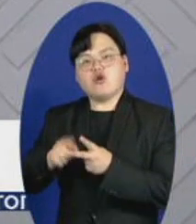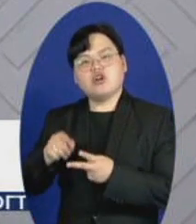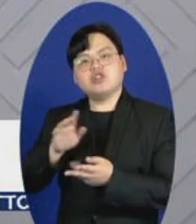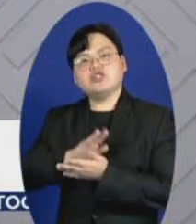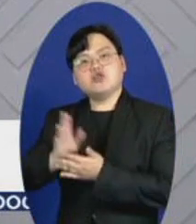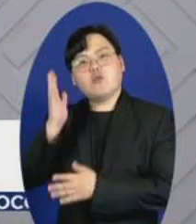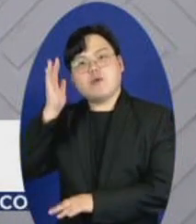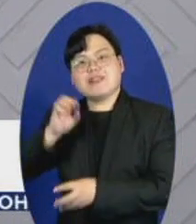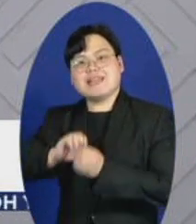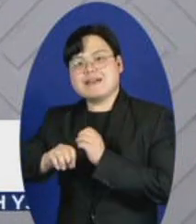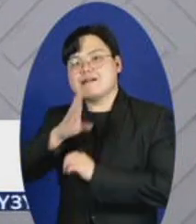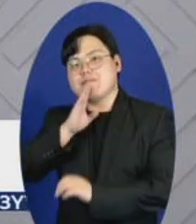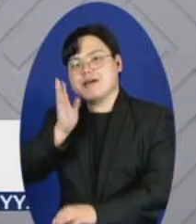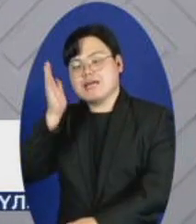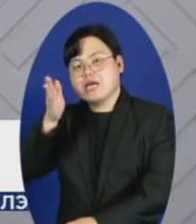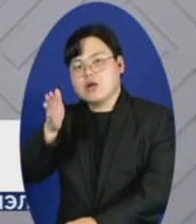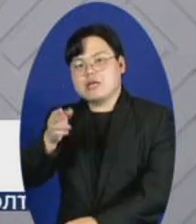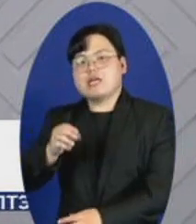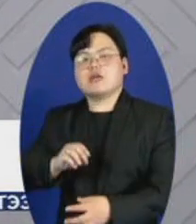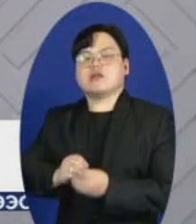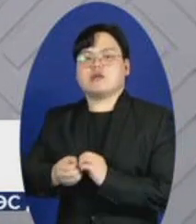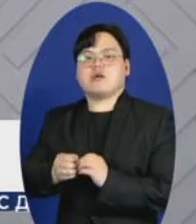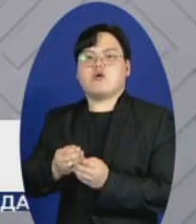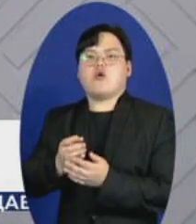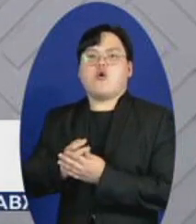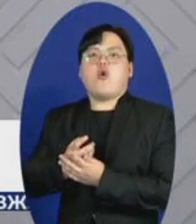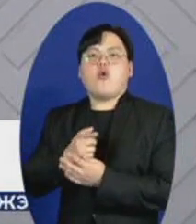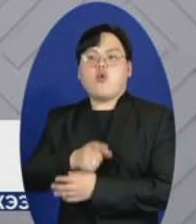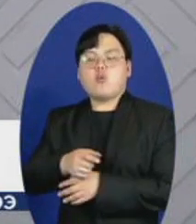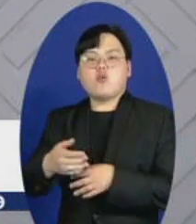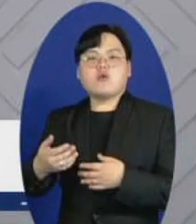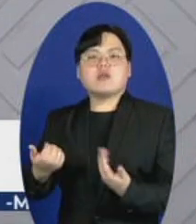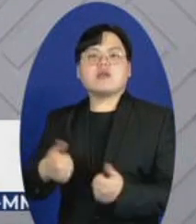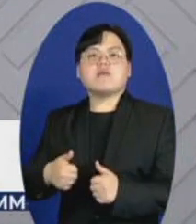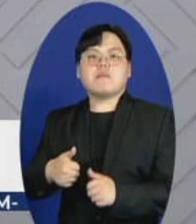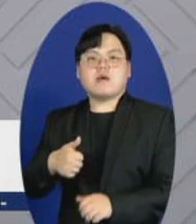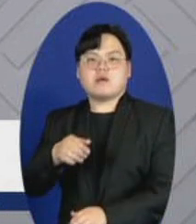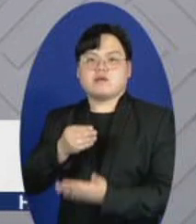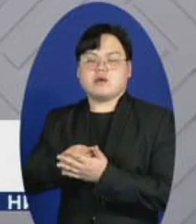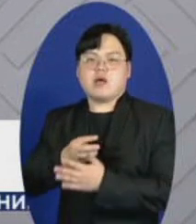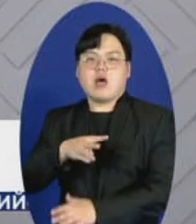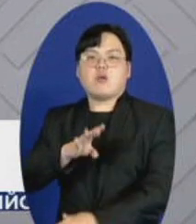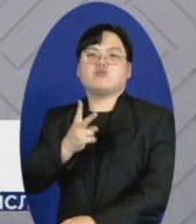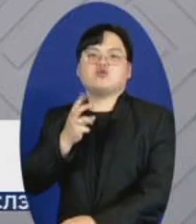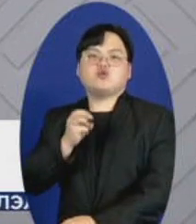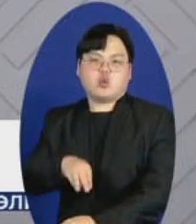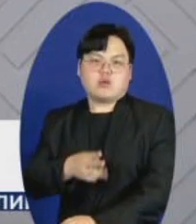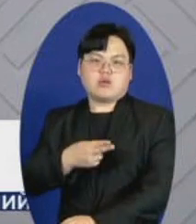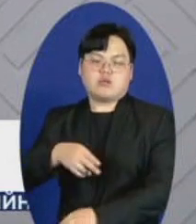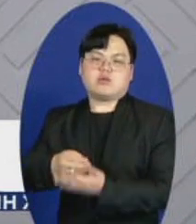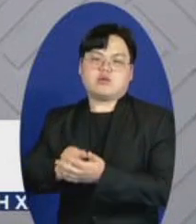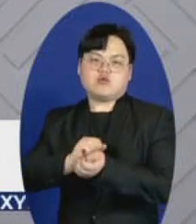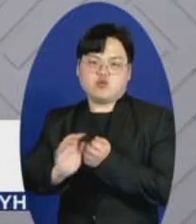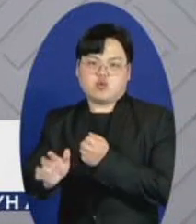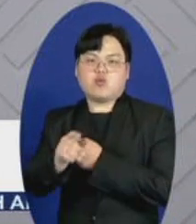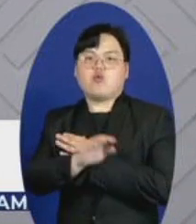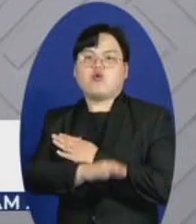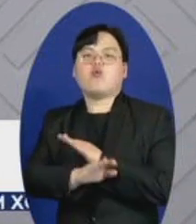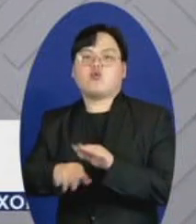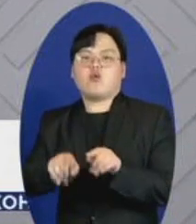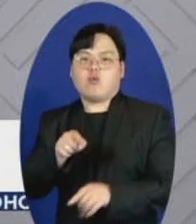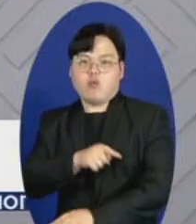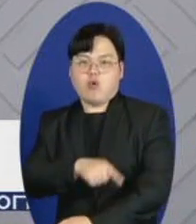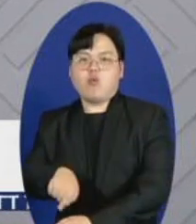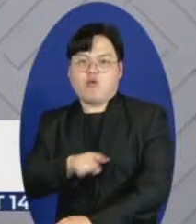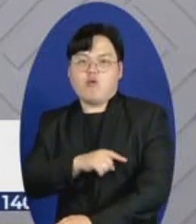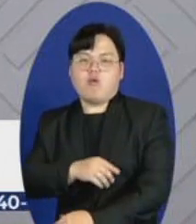сэргэлтийн одоо бодлого хэрэгжүүлэх, энэ бодлогыг яг хэрэгжүүлэх боловсон хүчин өөрөө энэ мэрэгжлийн болон техникийн боловсруулалтаараа дамжиж одоо суралцах